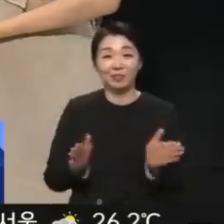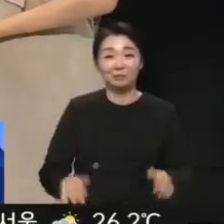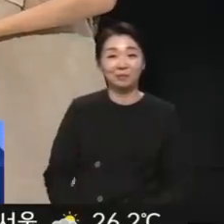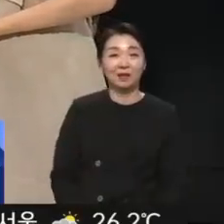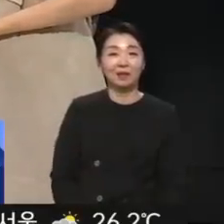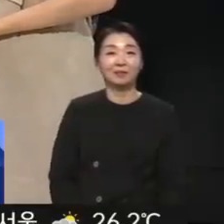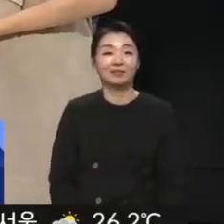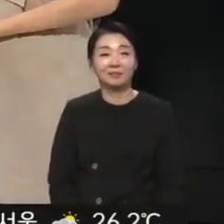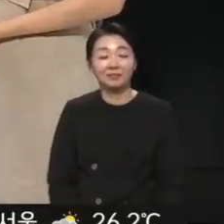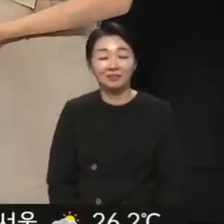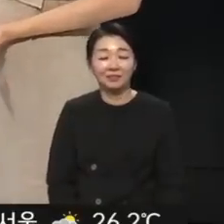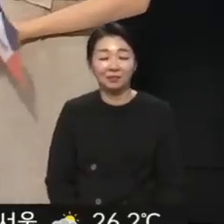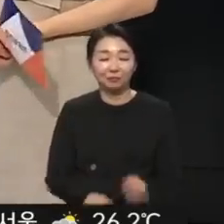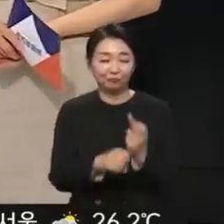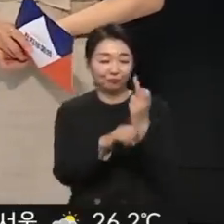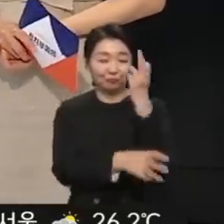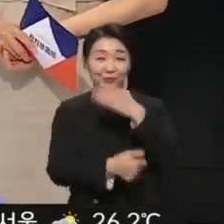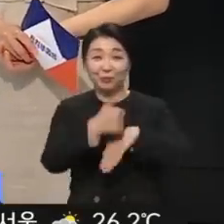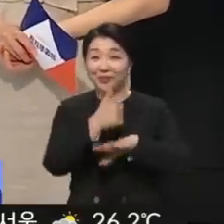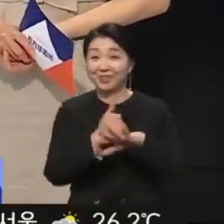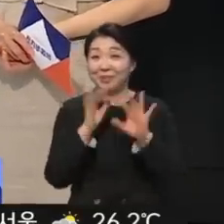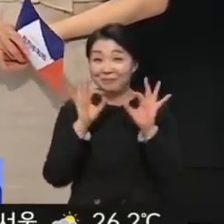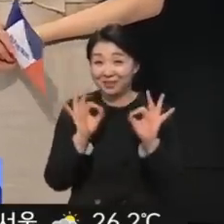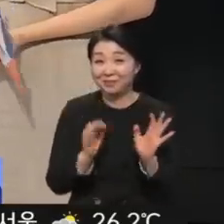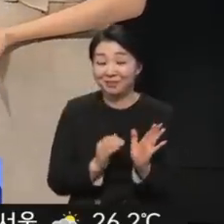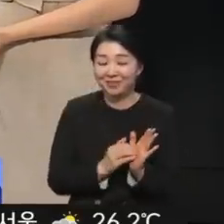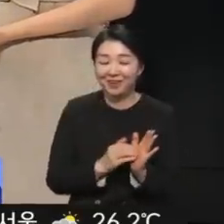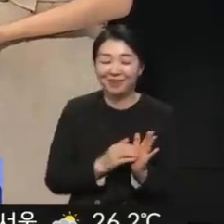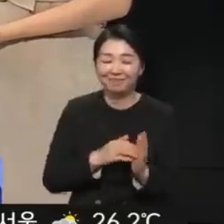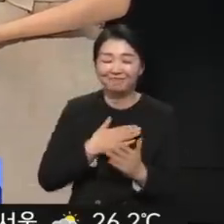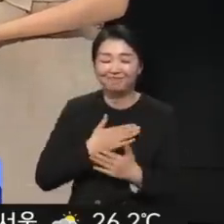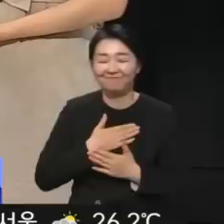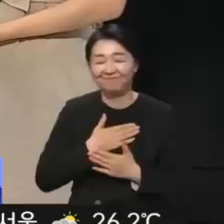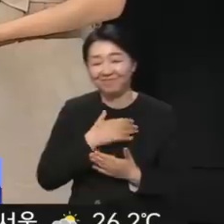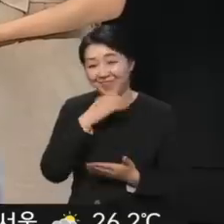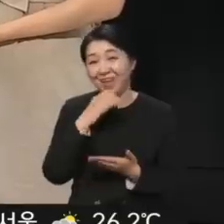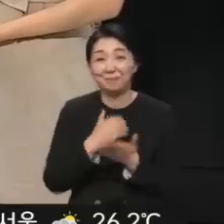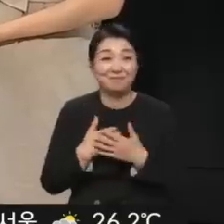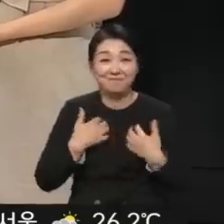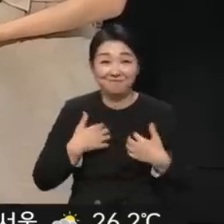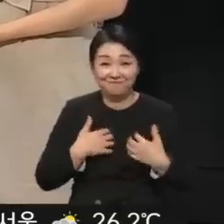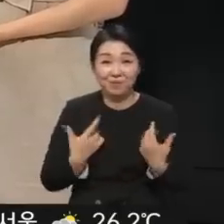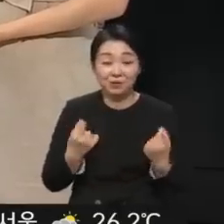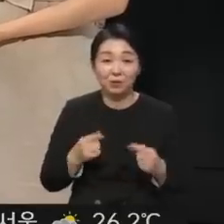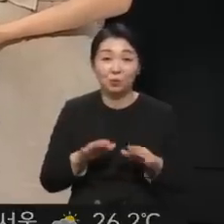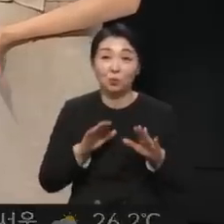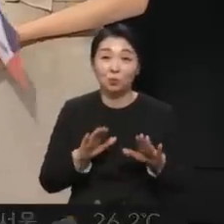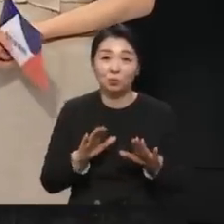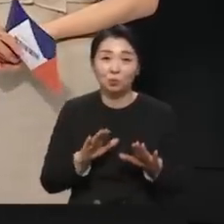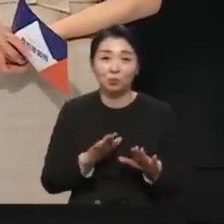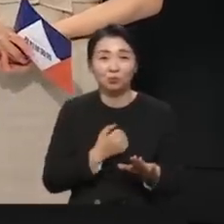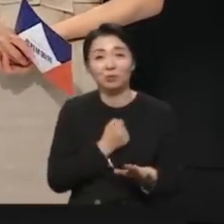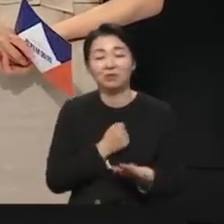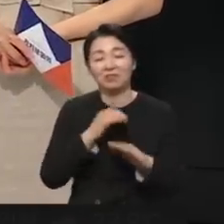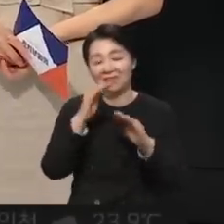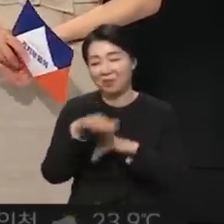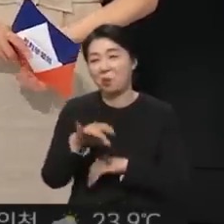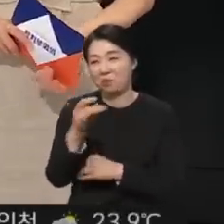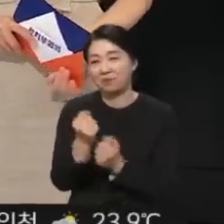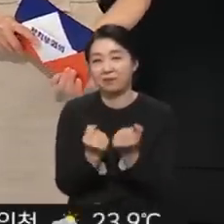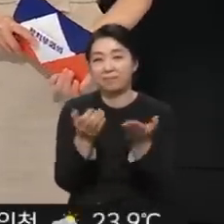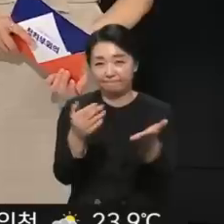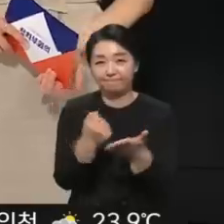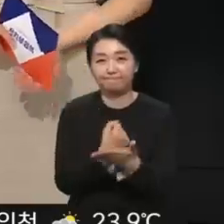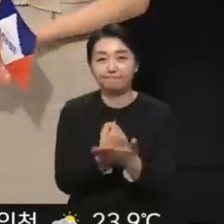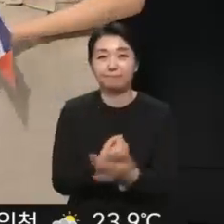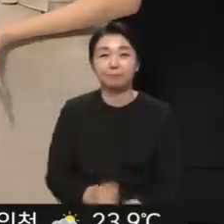조금 전 이제 누리호 성공에 대한 네. 영상을 봤습니다만 참 반갑고 가슴 벅찬 뉴스인데 네. 오늘은 좀 충격적인 그런 네. 내용부터 시작을 해야 되겠네요. 자,